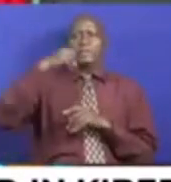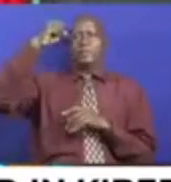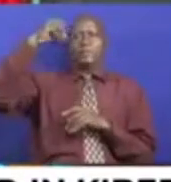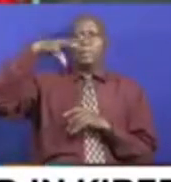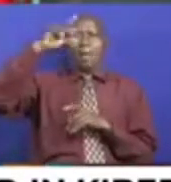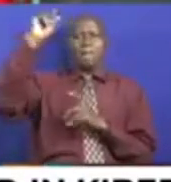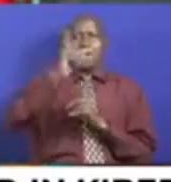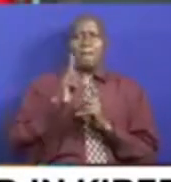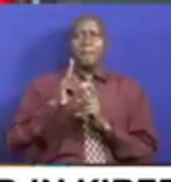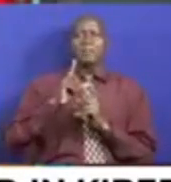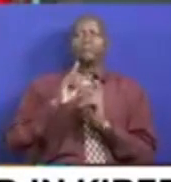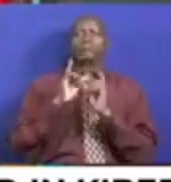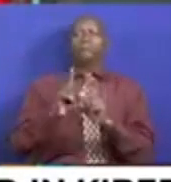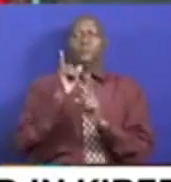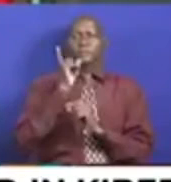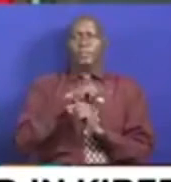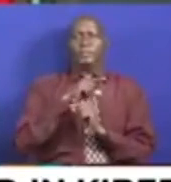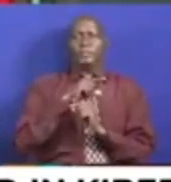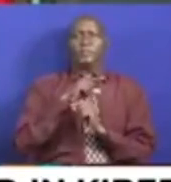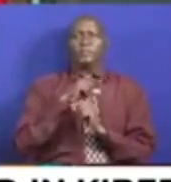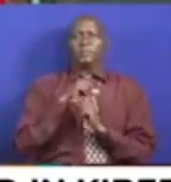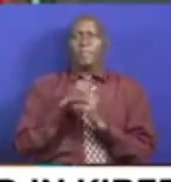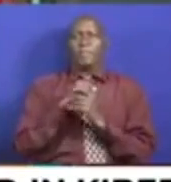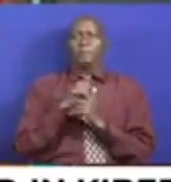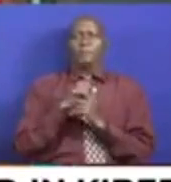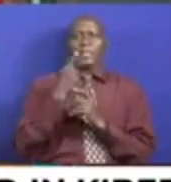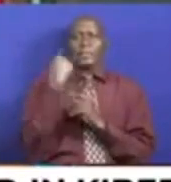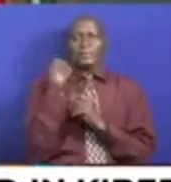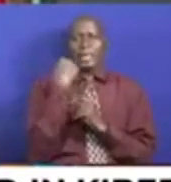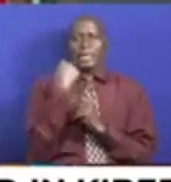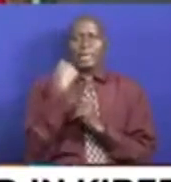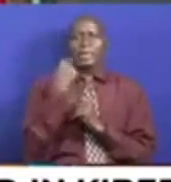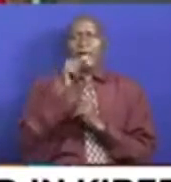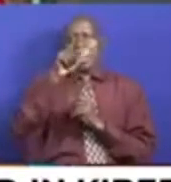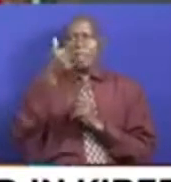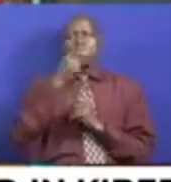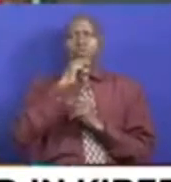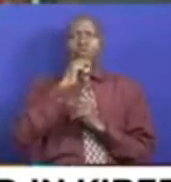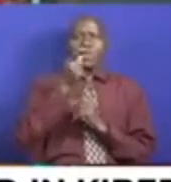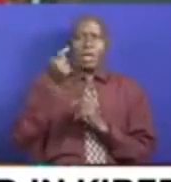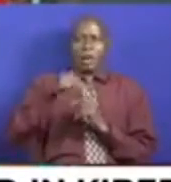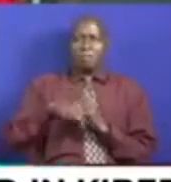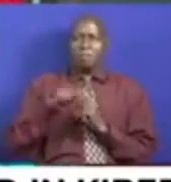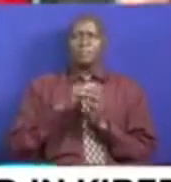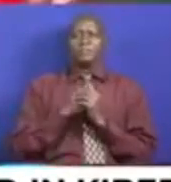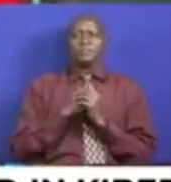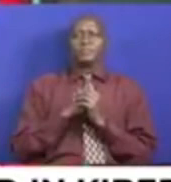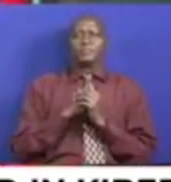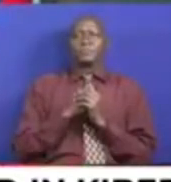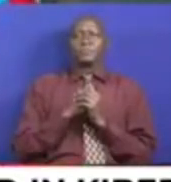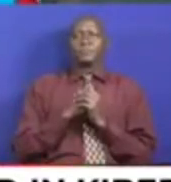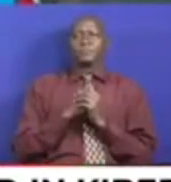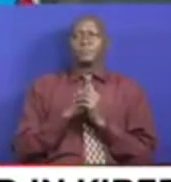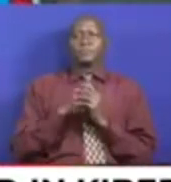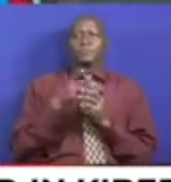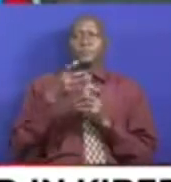namna gani. Sasa jana ndio kijana mwingine akakuja. Akaniambia alikuwa ameshikilia chuma